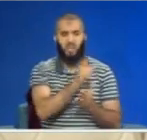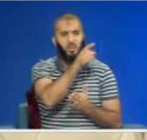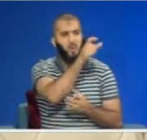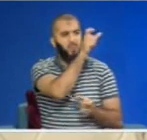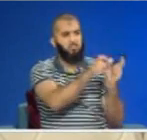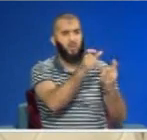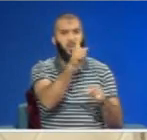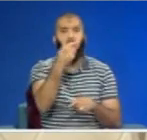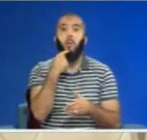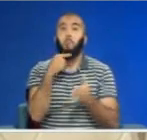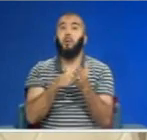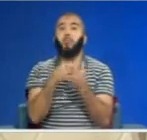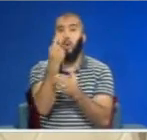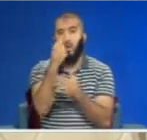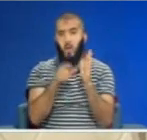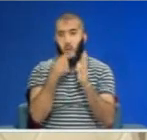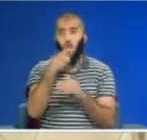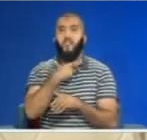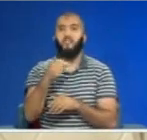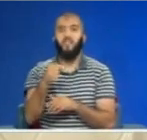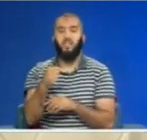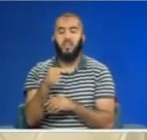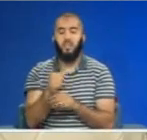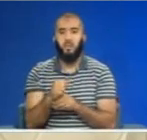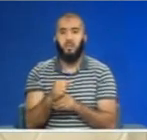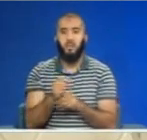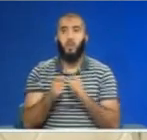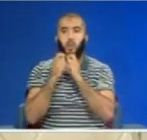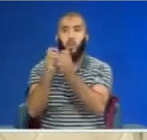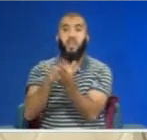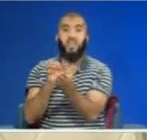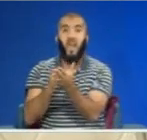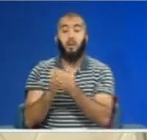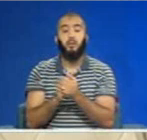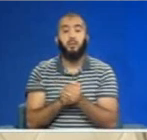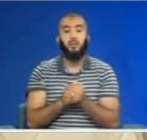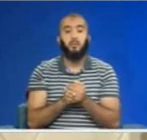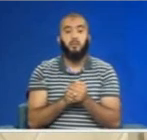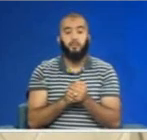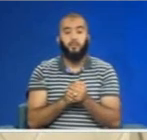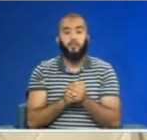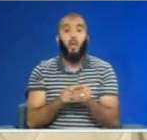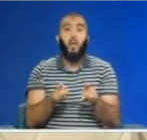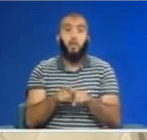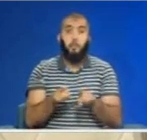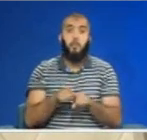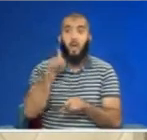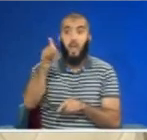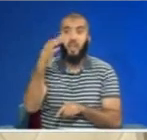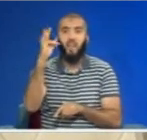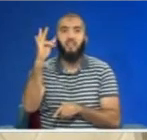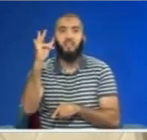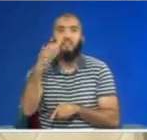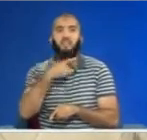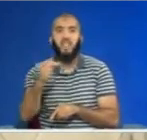وفضلت أحدهم بتخصيصه هذه الأرض له، وهذا الذي أيضا أخذ الأرض